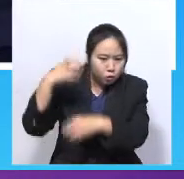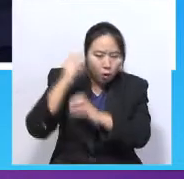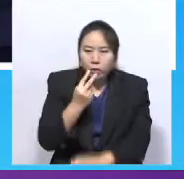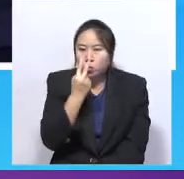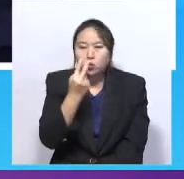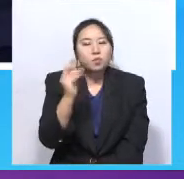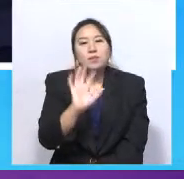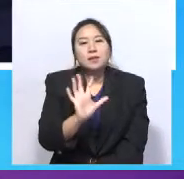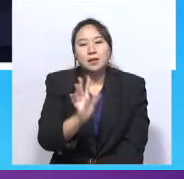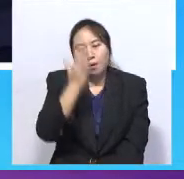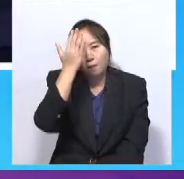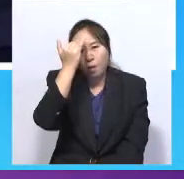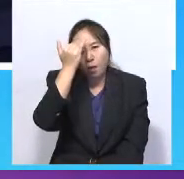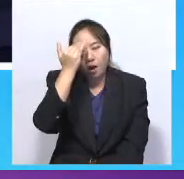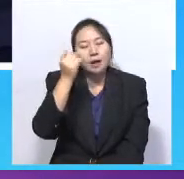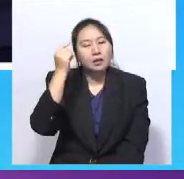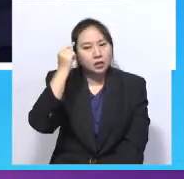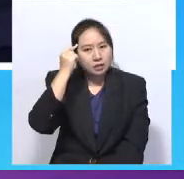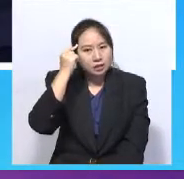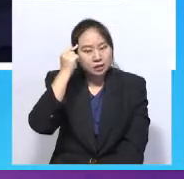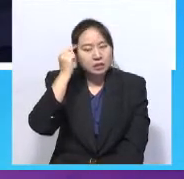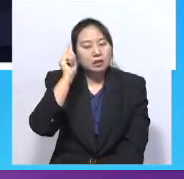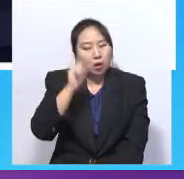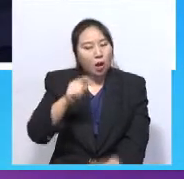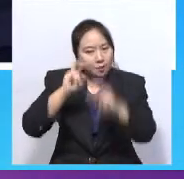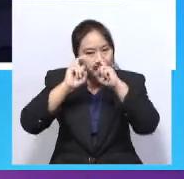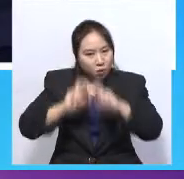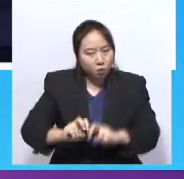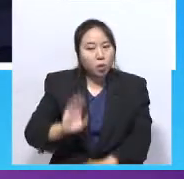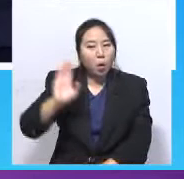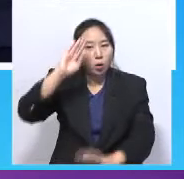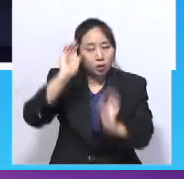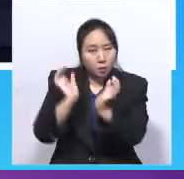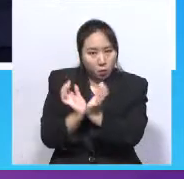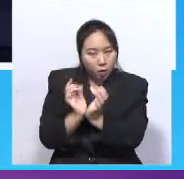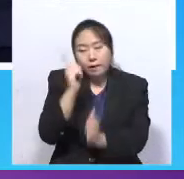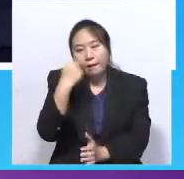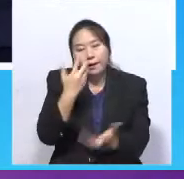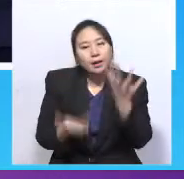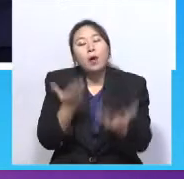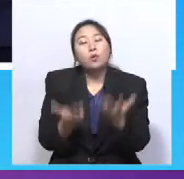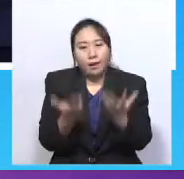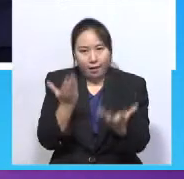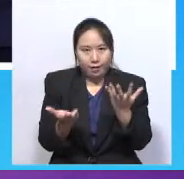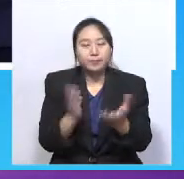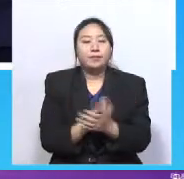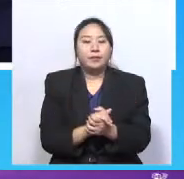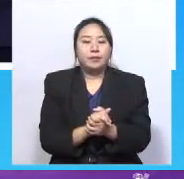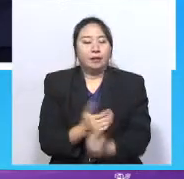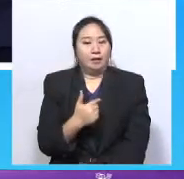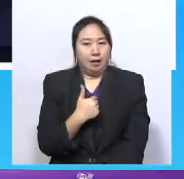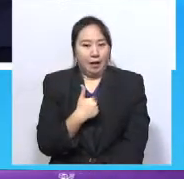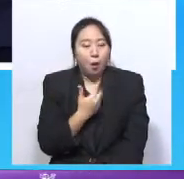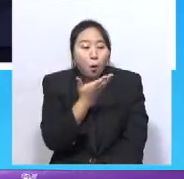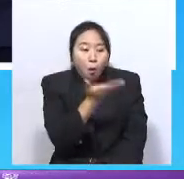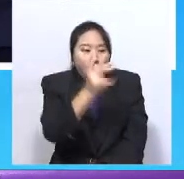าต้องจริงๆก็คงจะต้องเป็นเรื่องของการพิสูจน์ทราบโดยตำรวจหรือว่าโดยใครก็แล้วแต่นะครับก็เลยเราก็ยังไม่ได้